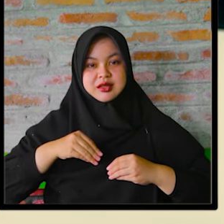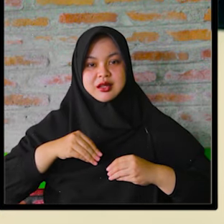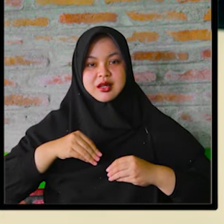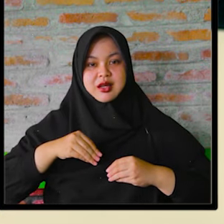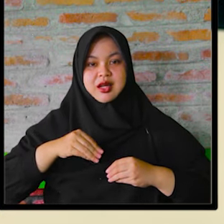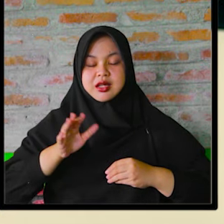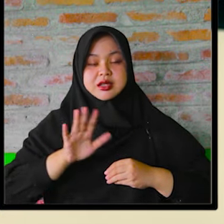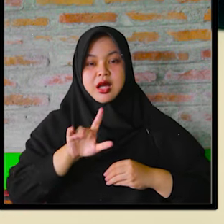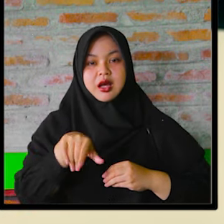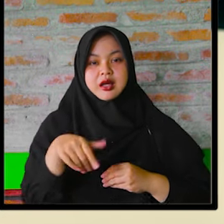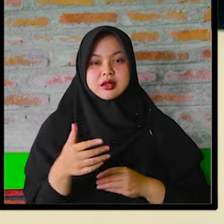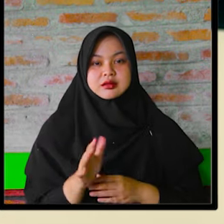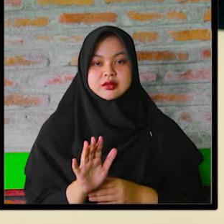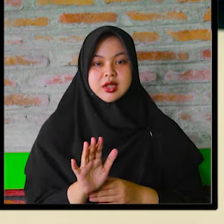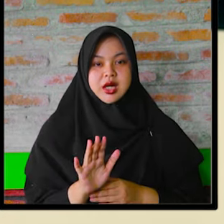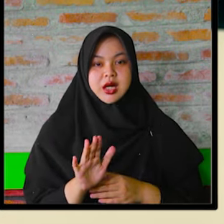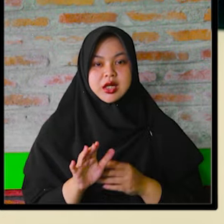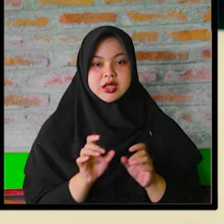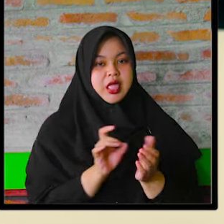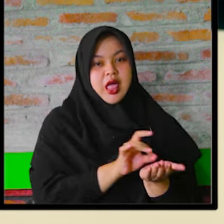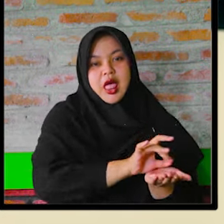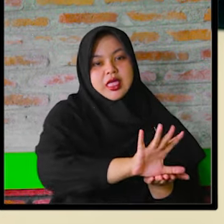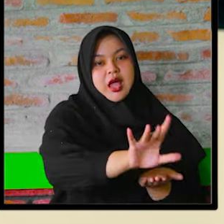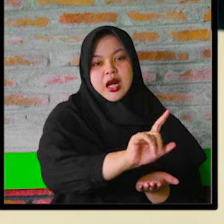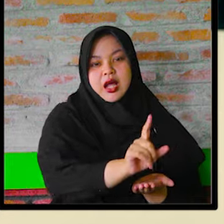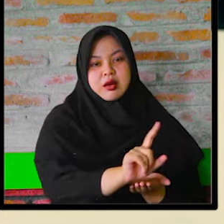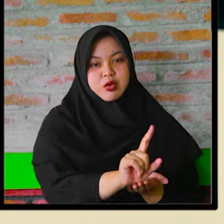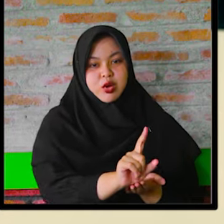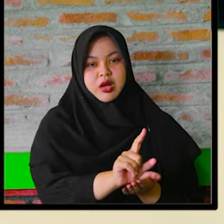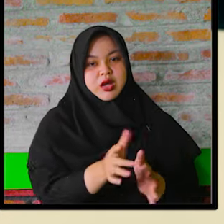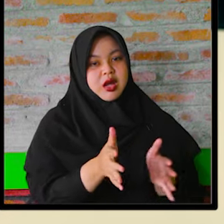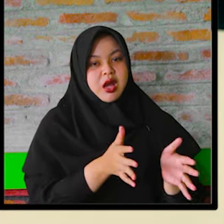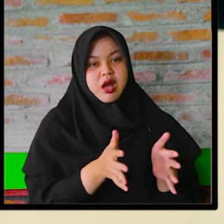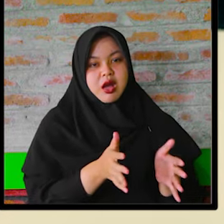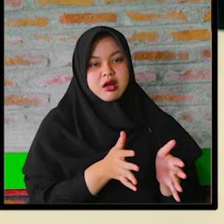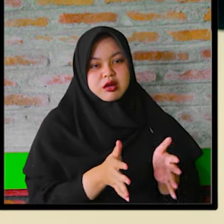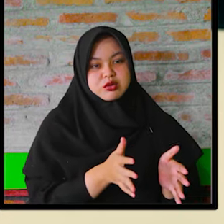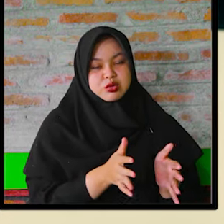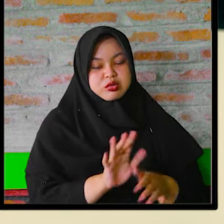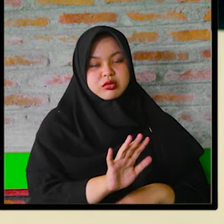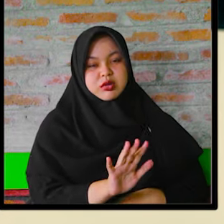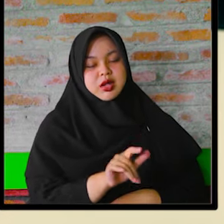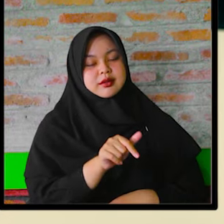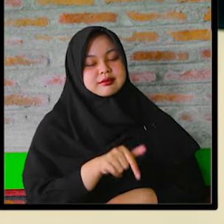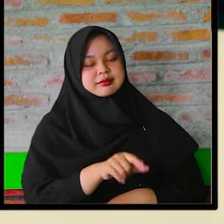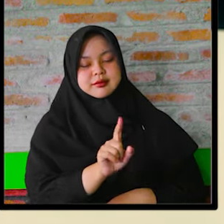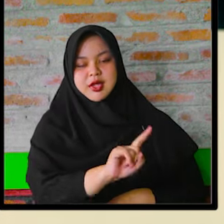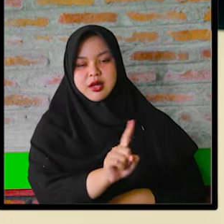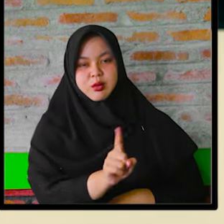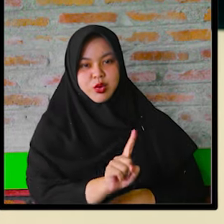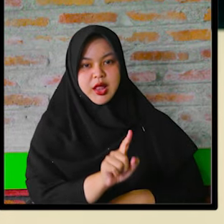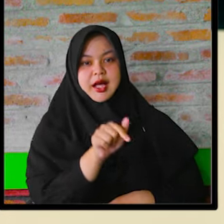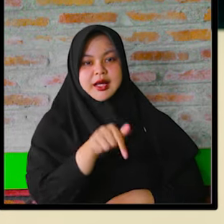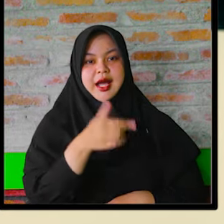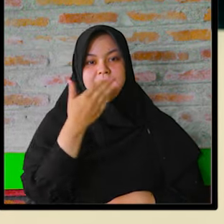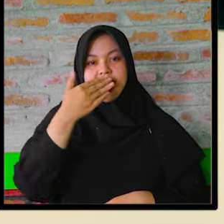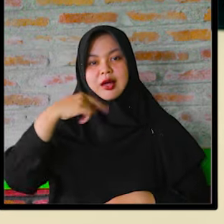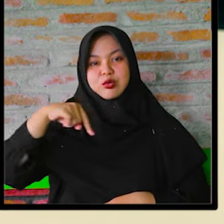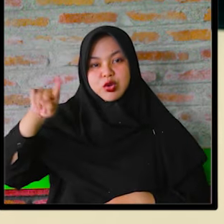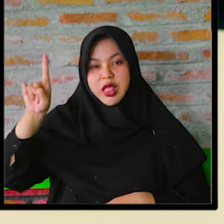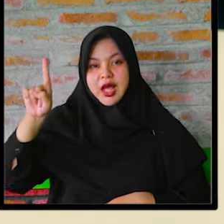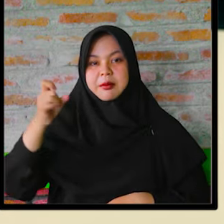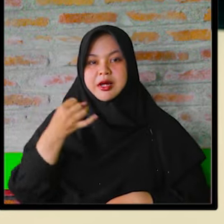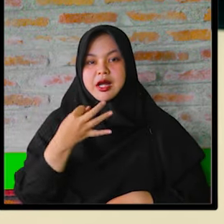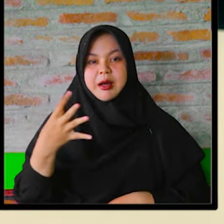ee e diterlantarkan tidak diasuh gitu Alhamdulillah ee akhirnya beberapa kali